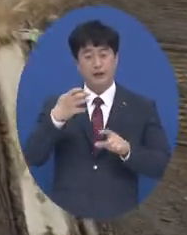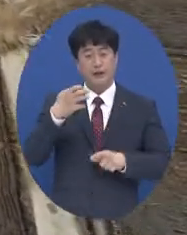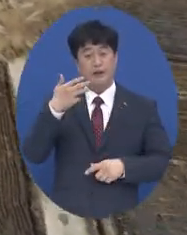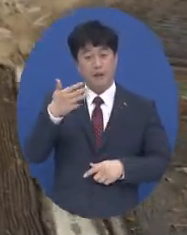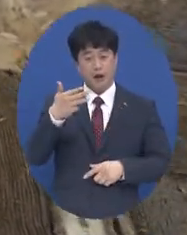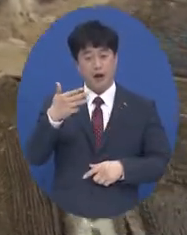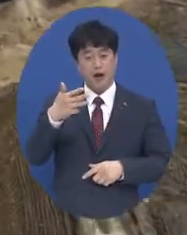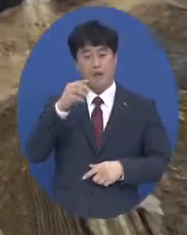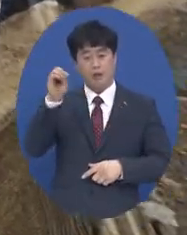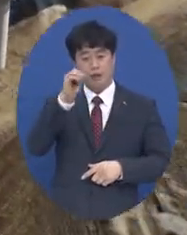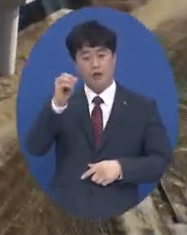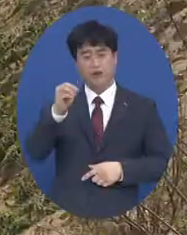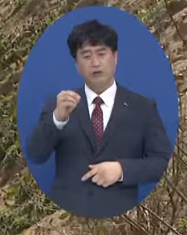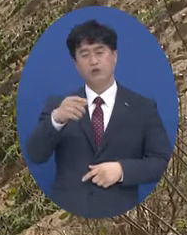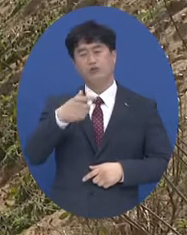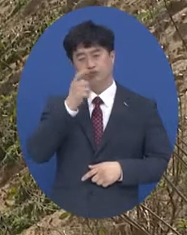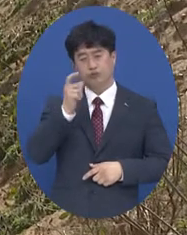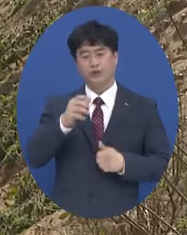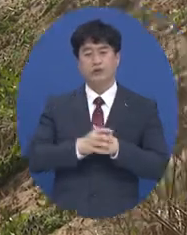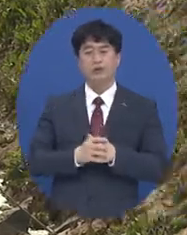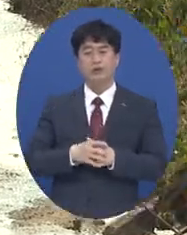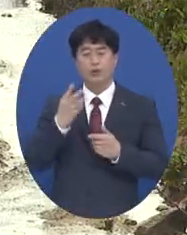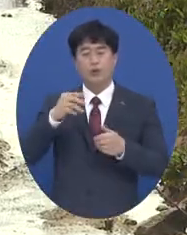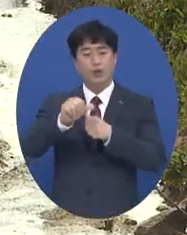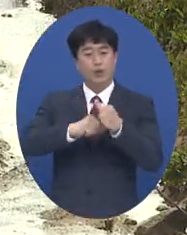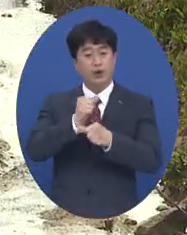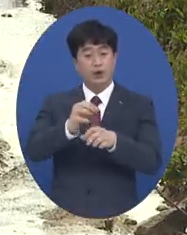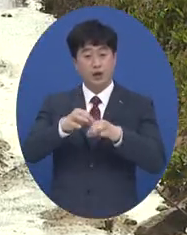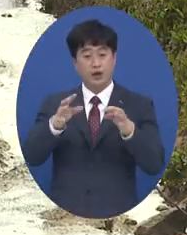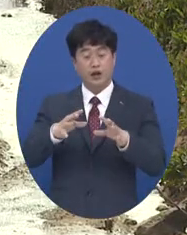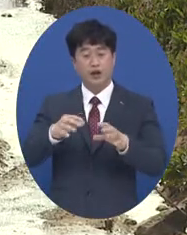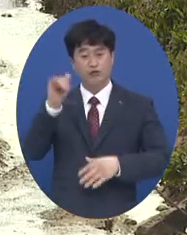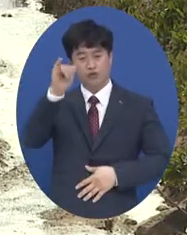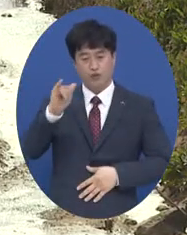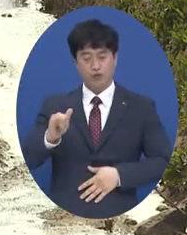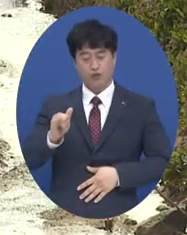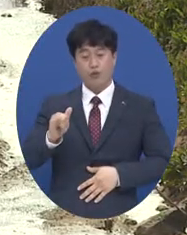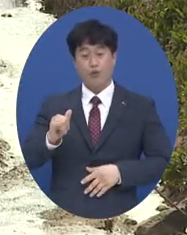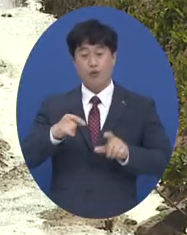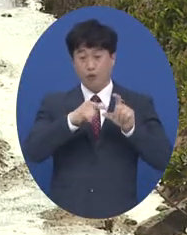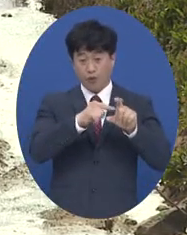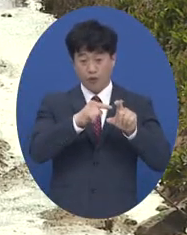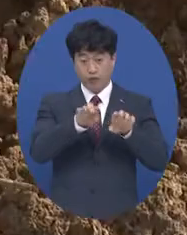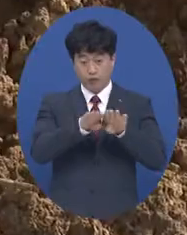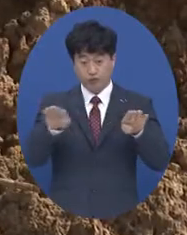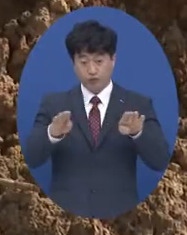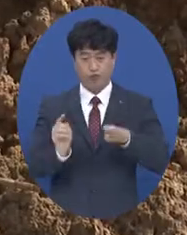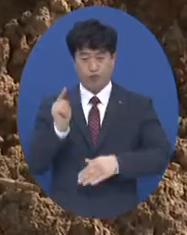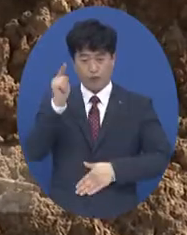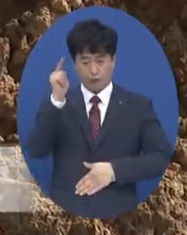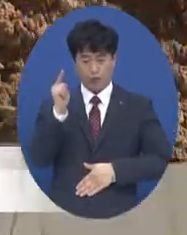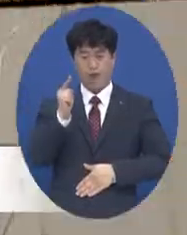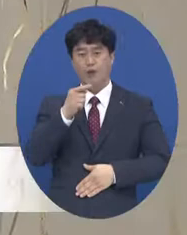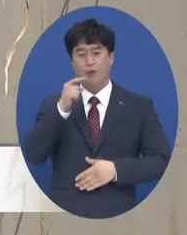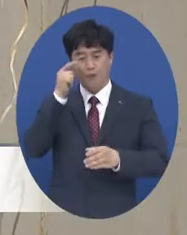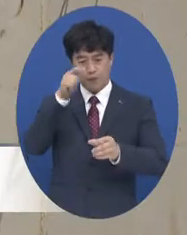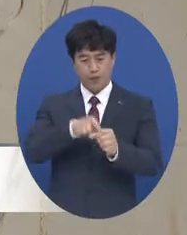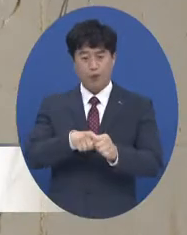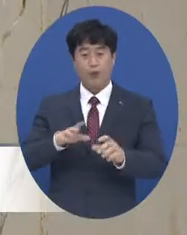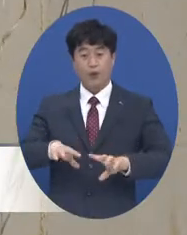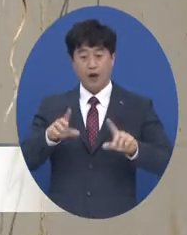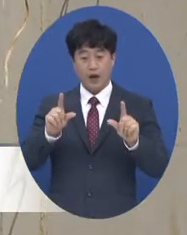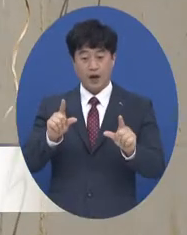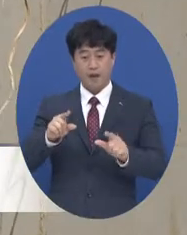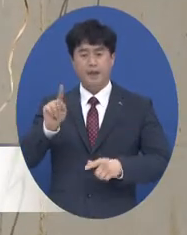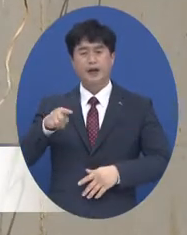못미치는 실정입니다 돈은 5년 안으로 천국 향기 수준으로 정 비율을 높이는 게 목표 올해는 총 177